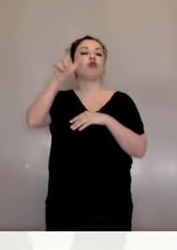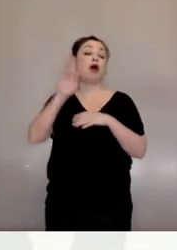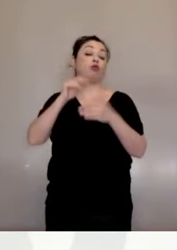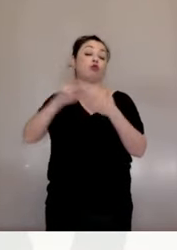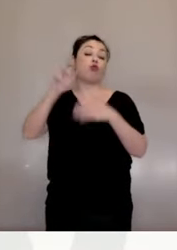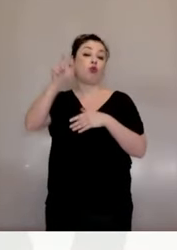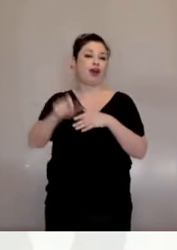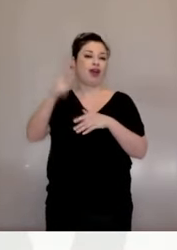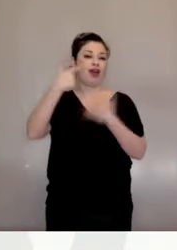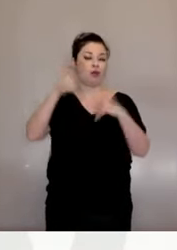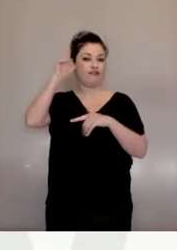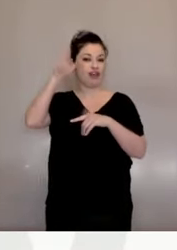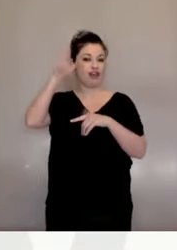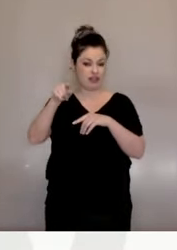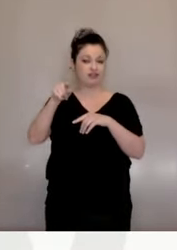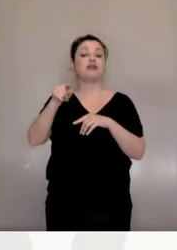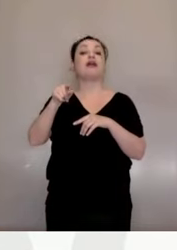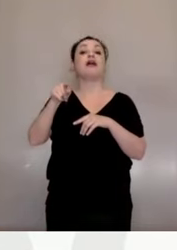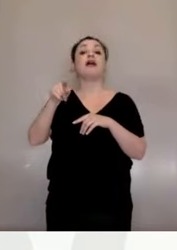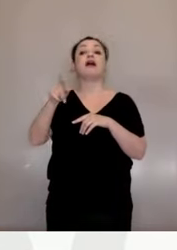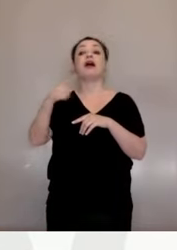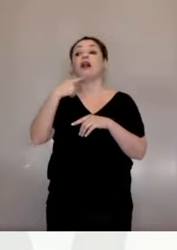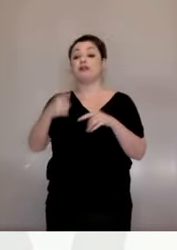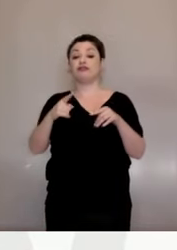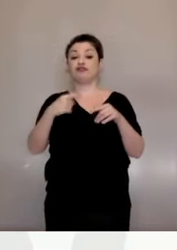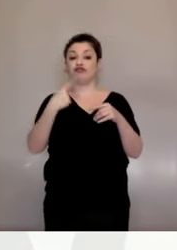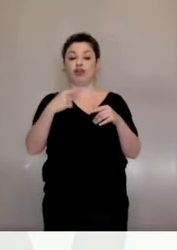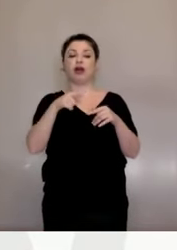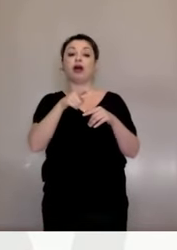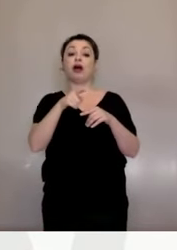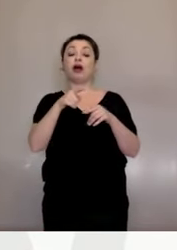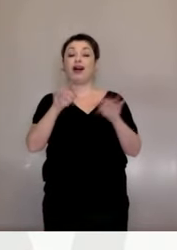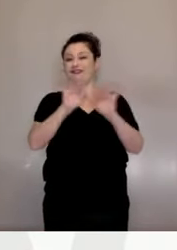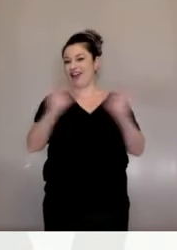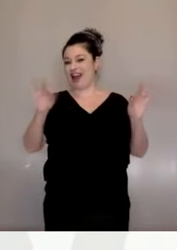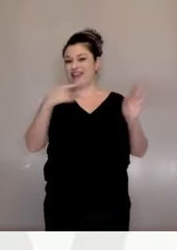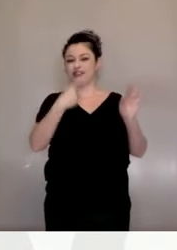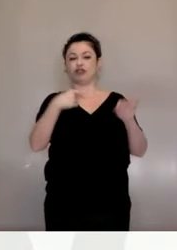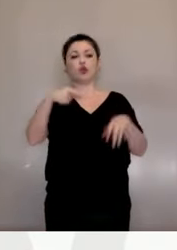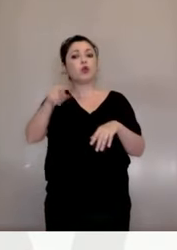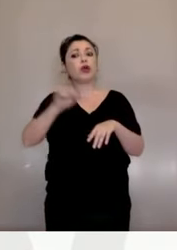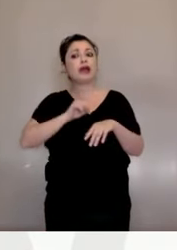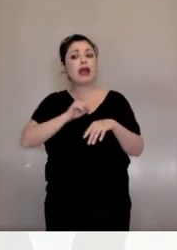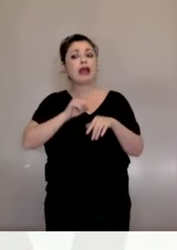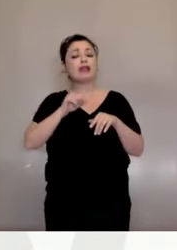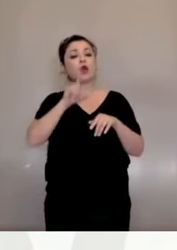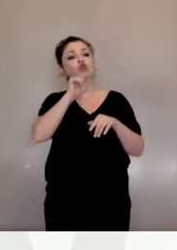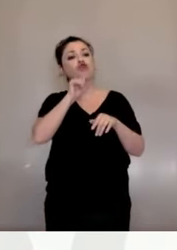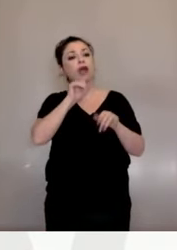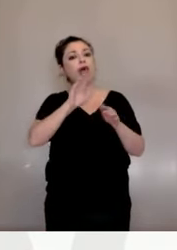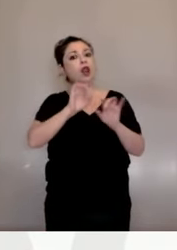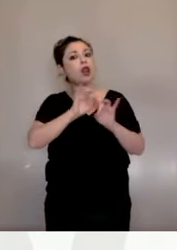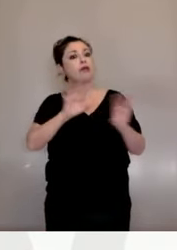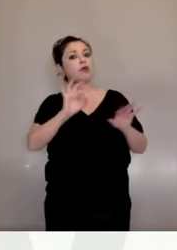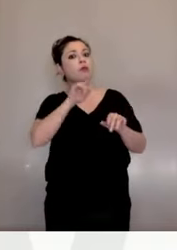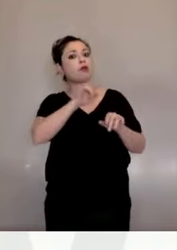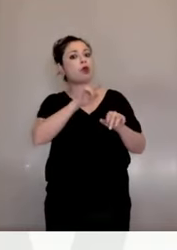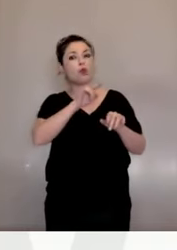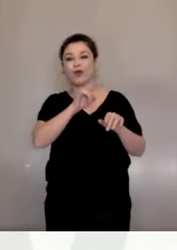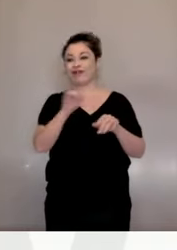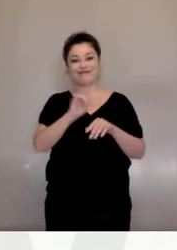che scrive: «Tu credi che sia l'uccello a essere libero? Ti sbagli, è il